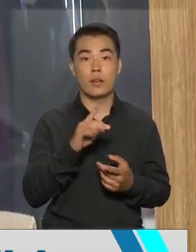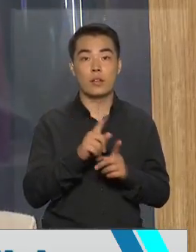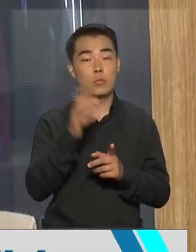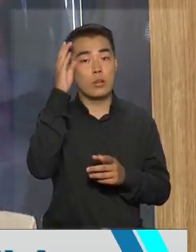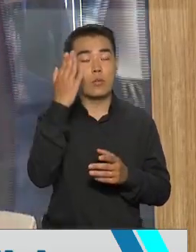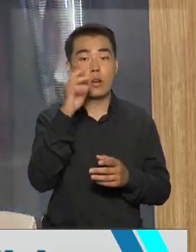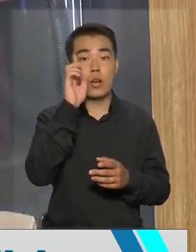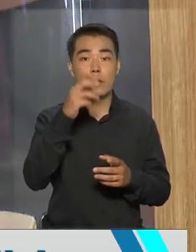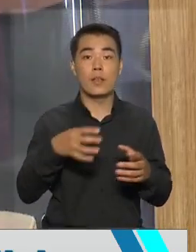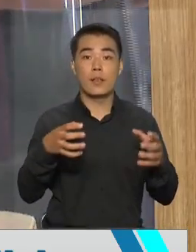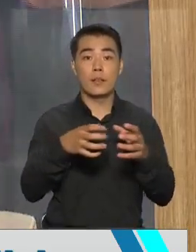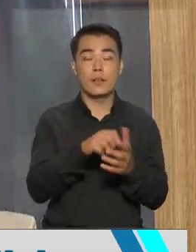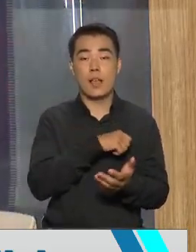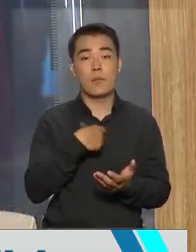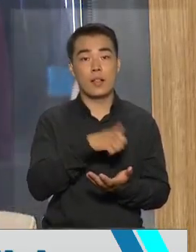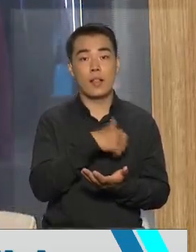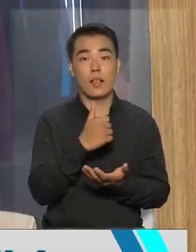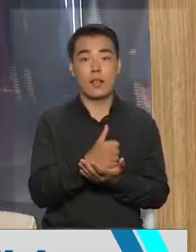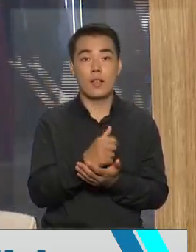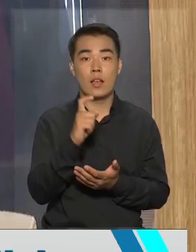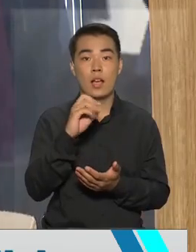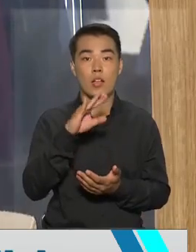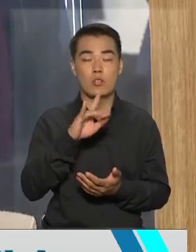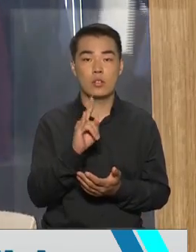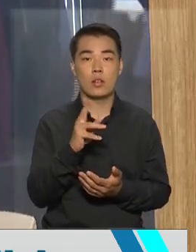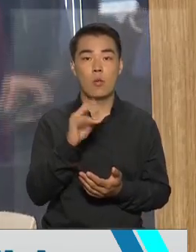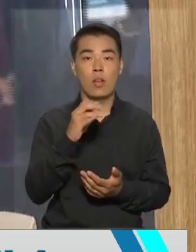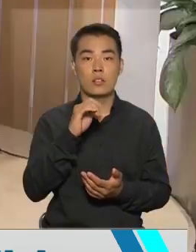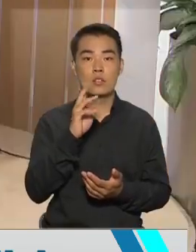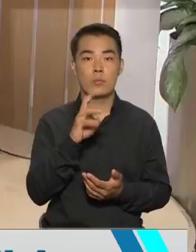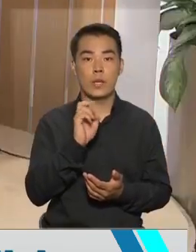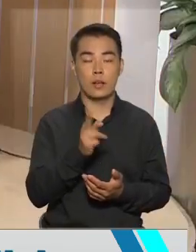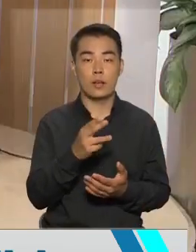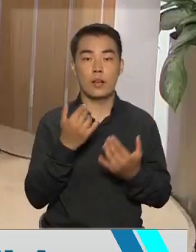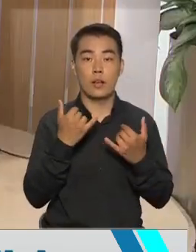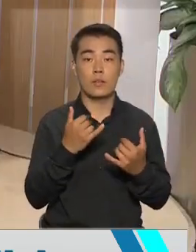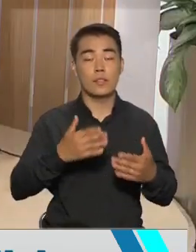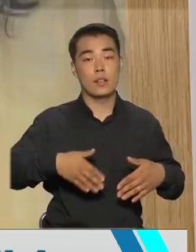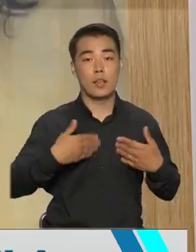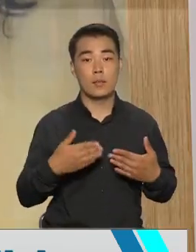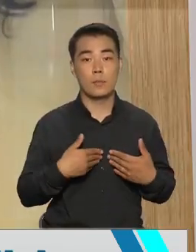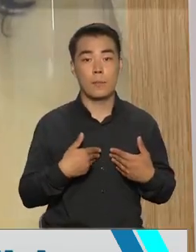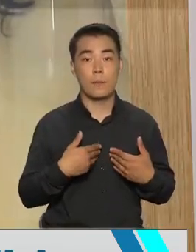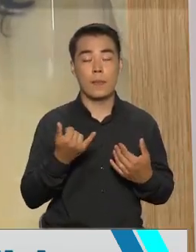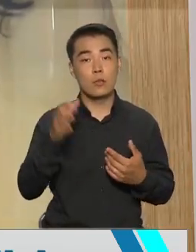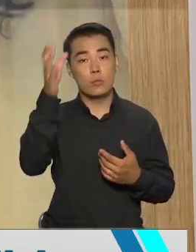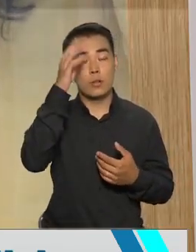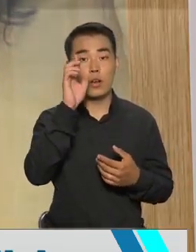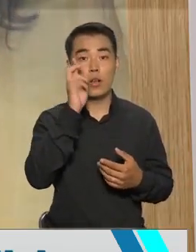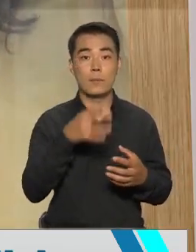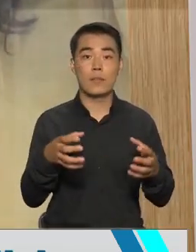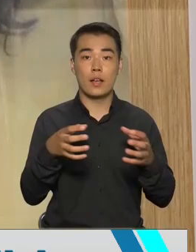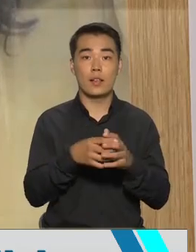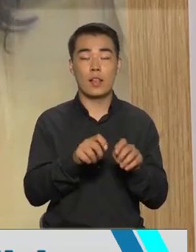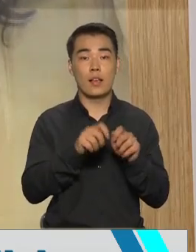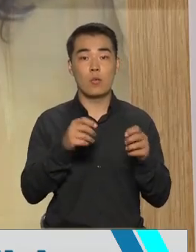мемлекеттері ұйымының бас хатшысы Кубанышбек Өмірәлиев мырза. Қош келдіңіз. Рахмат. Түркі мемлекеттері ұйымының